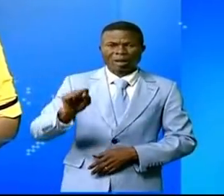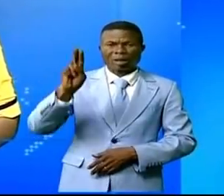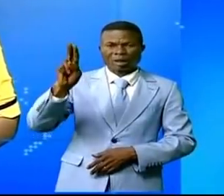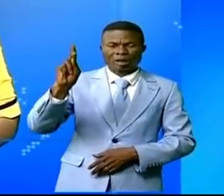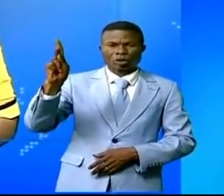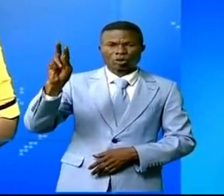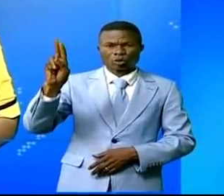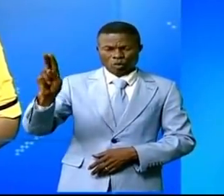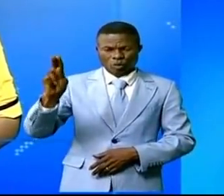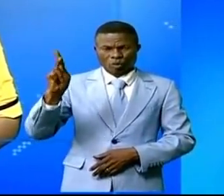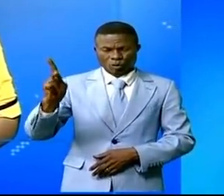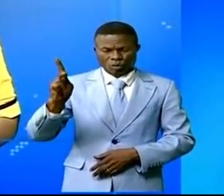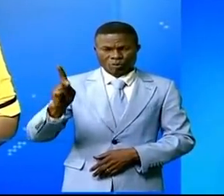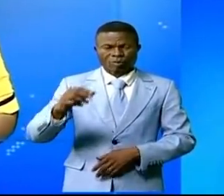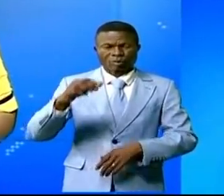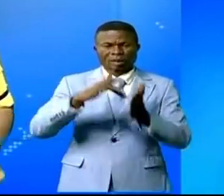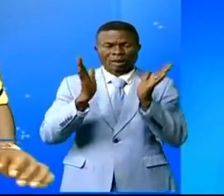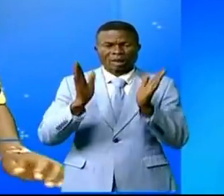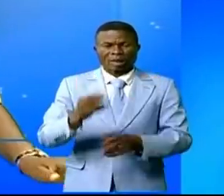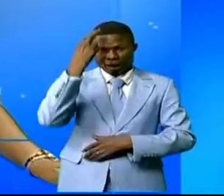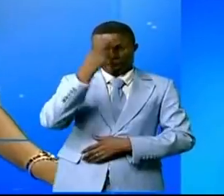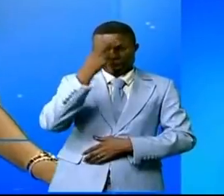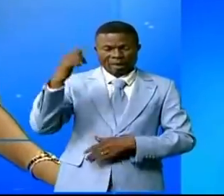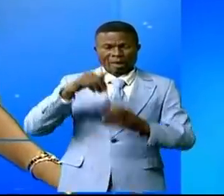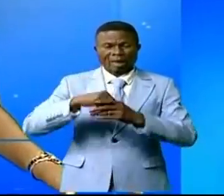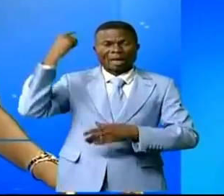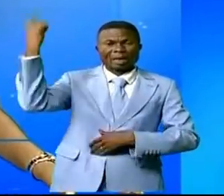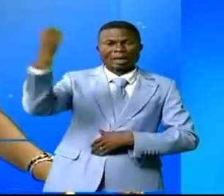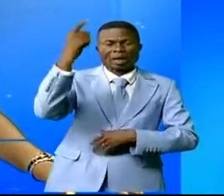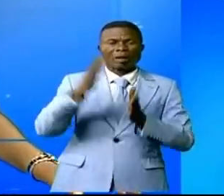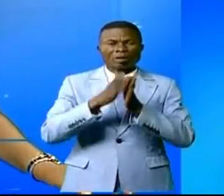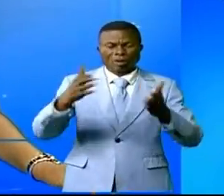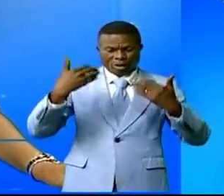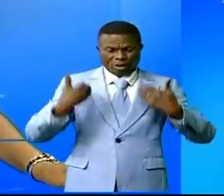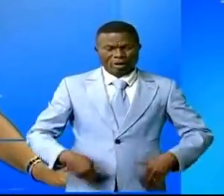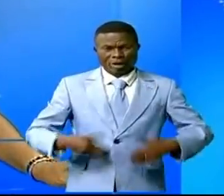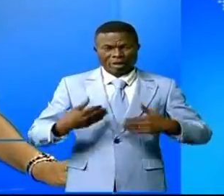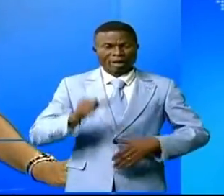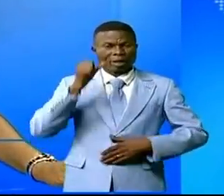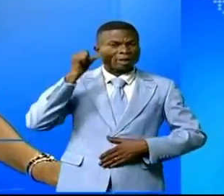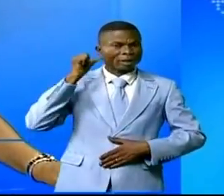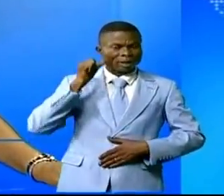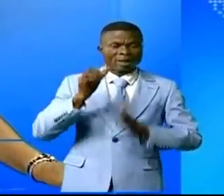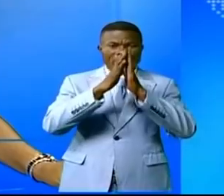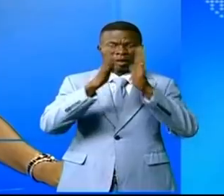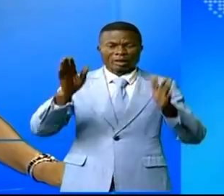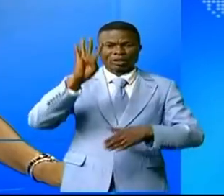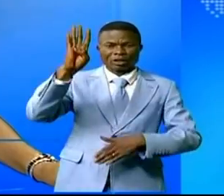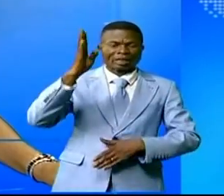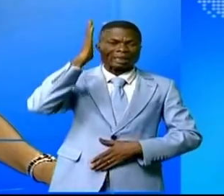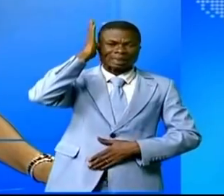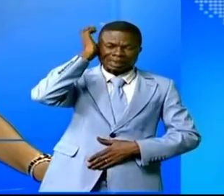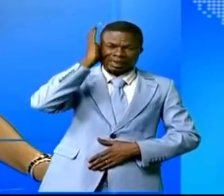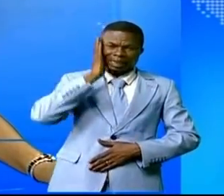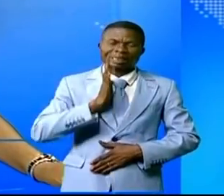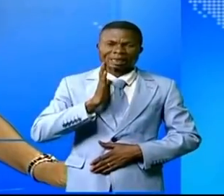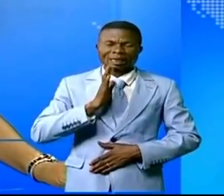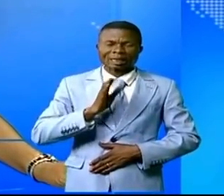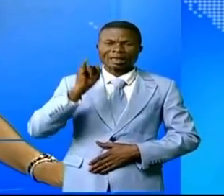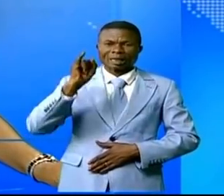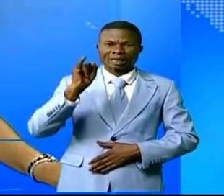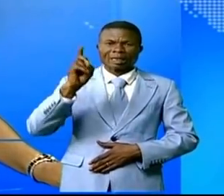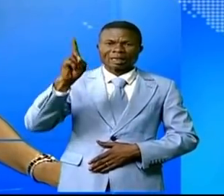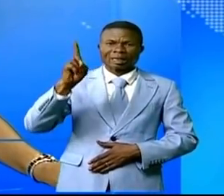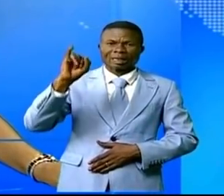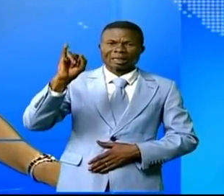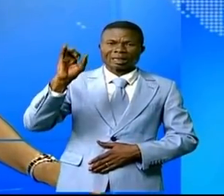chrétien catholique dans l'ensemble du monde ont célébré hier la messe de Jeudi Saint. Idiofa dans la